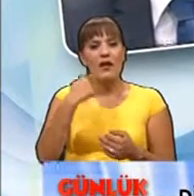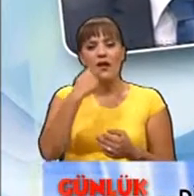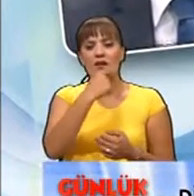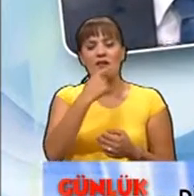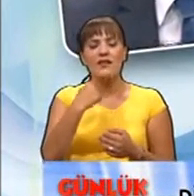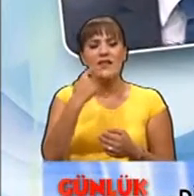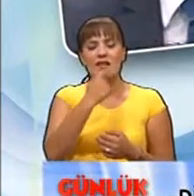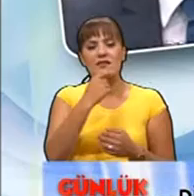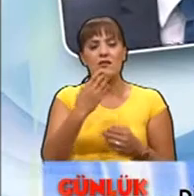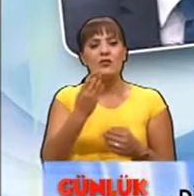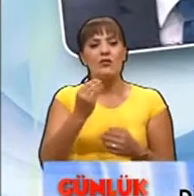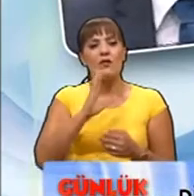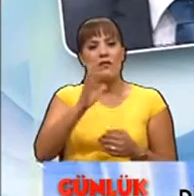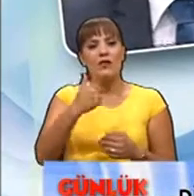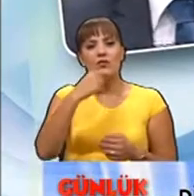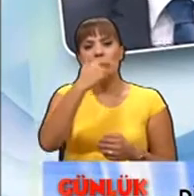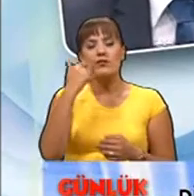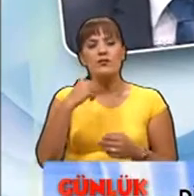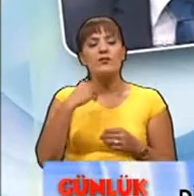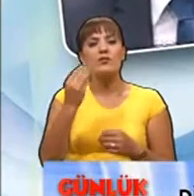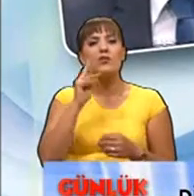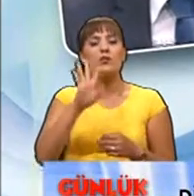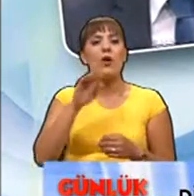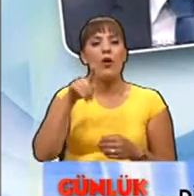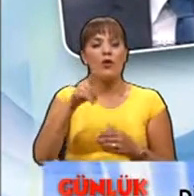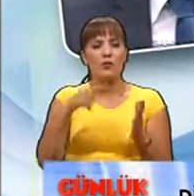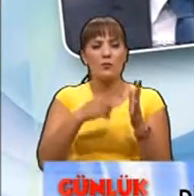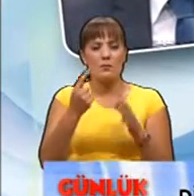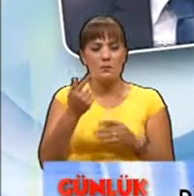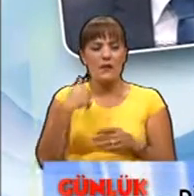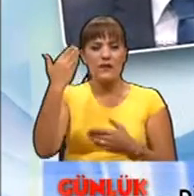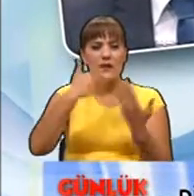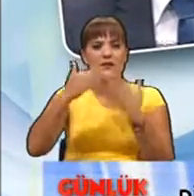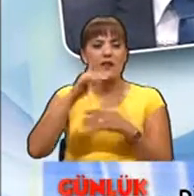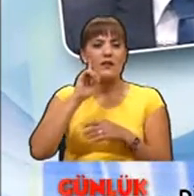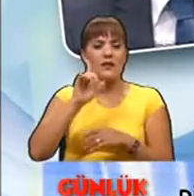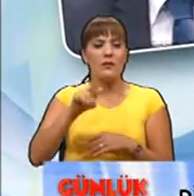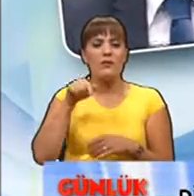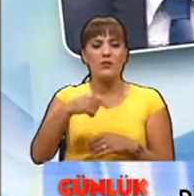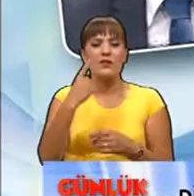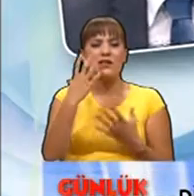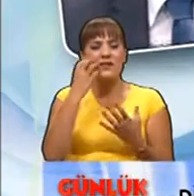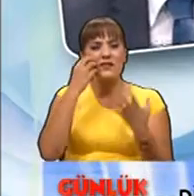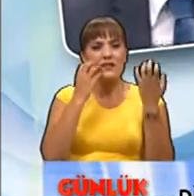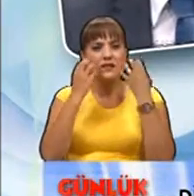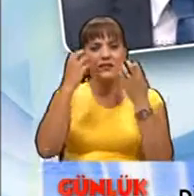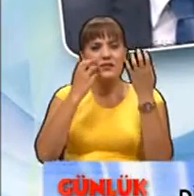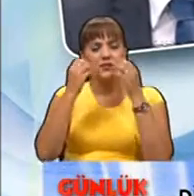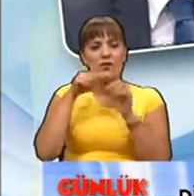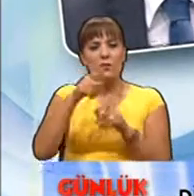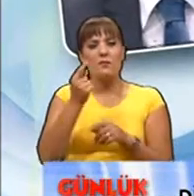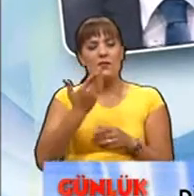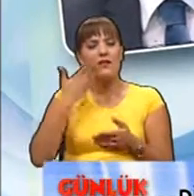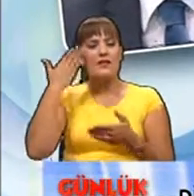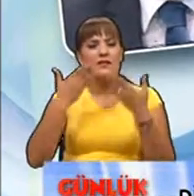alt dişleri daha fazla üst dişleri hiç görmeyiz. İşte o noktada da biraz estetik giriyor bu sefer değil mi? Bu sefer de diyoruz ki ya şunlar kırıştı. Tabii, şu bu sefer dişleri